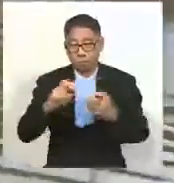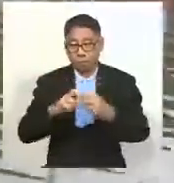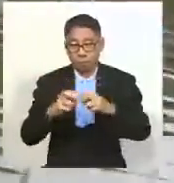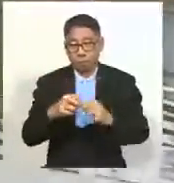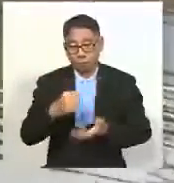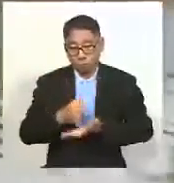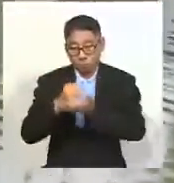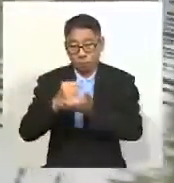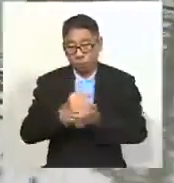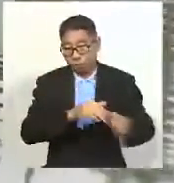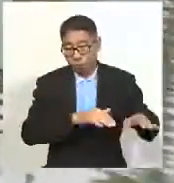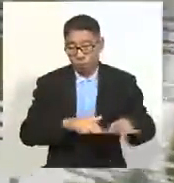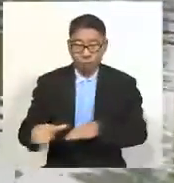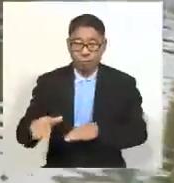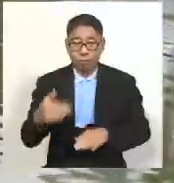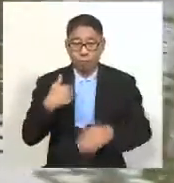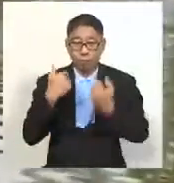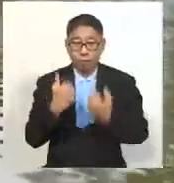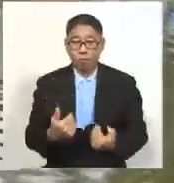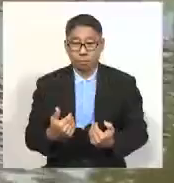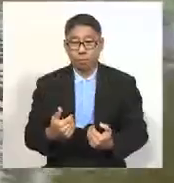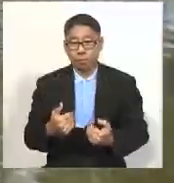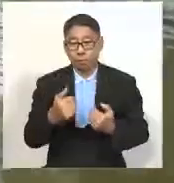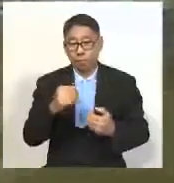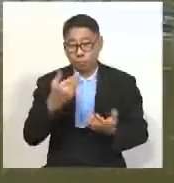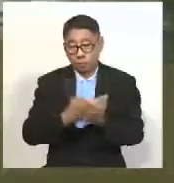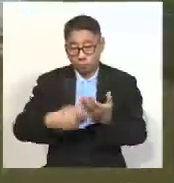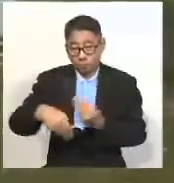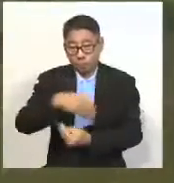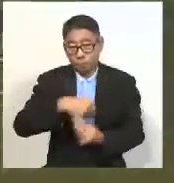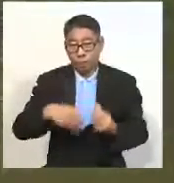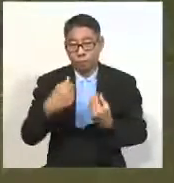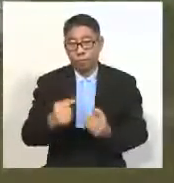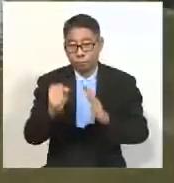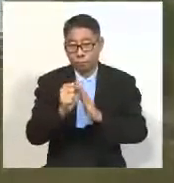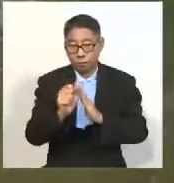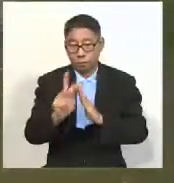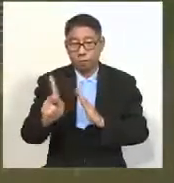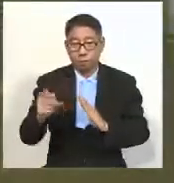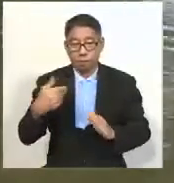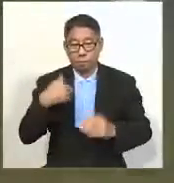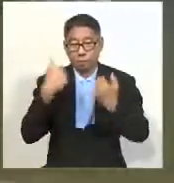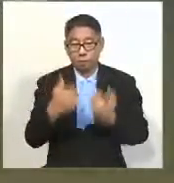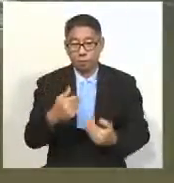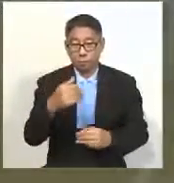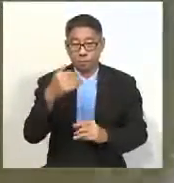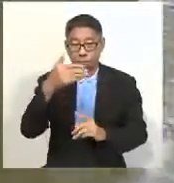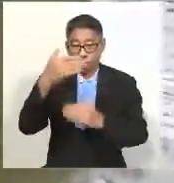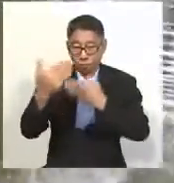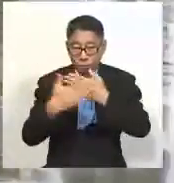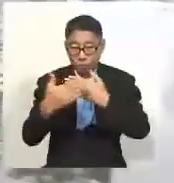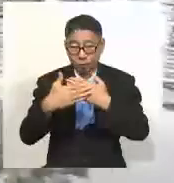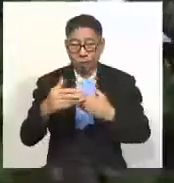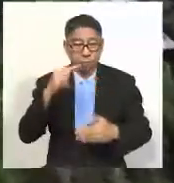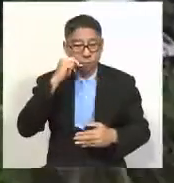ร้อมเข้าช่วยเหลือได้ในทันทีเมื่อเกิดภัยส่วนพื้นที่เศรษฐกิจในเขตเทศบาลสกลนครมีการปักธงสัญลักษณ์แจ้งเตือนระ